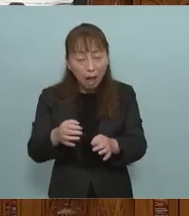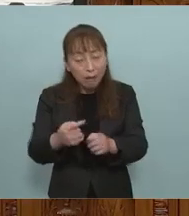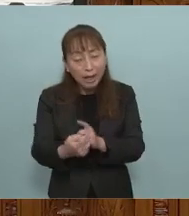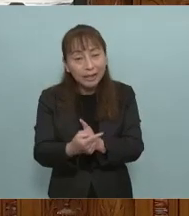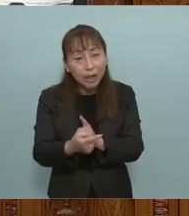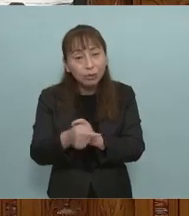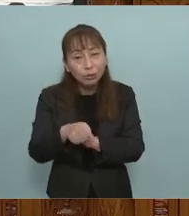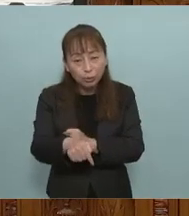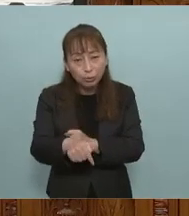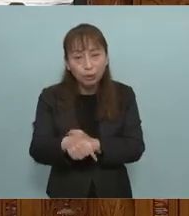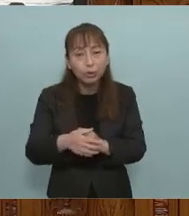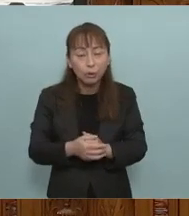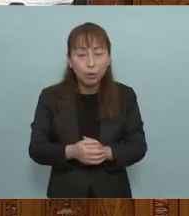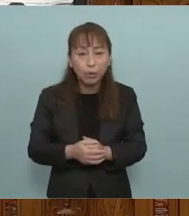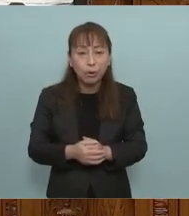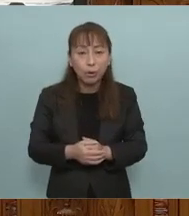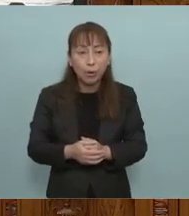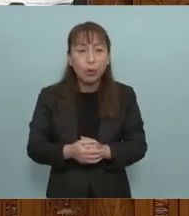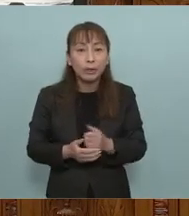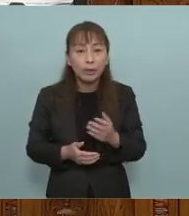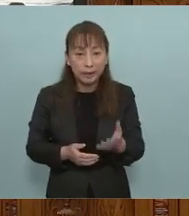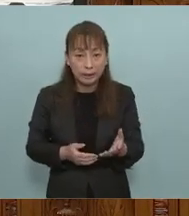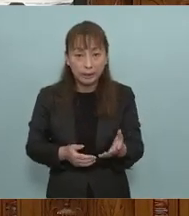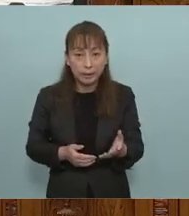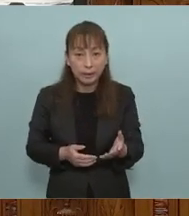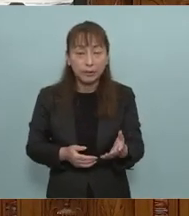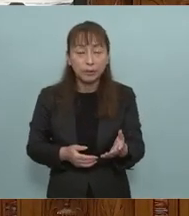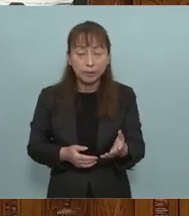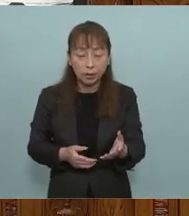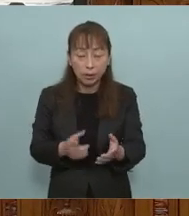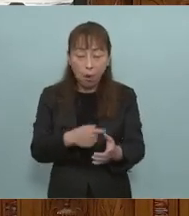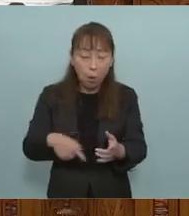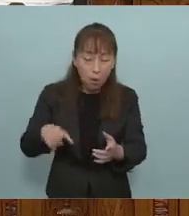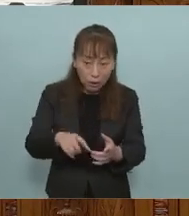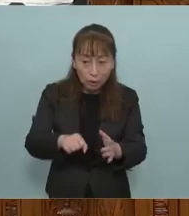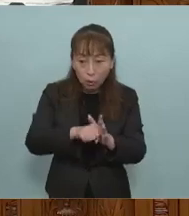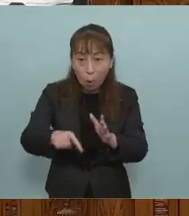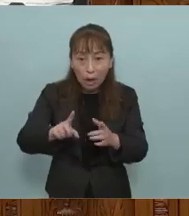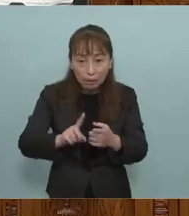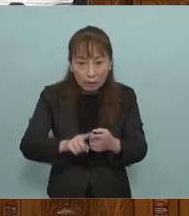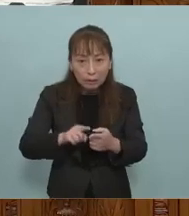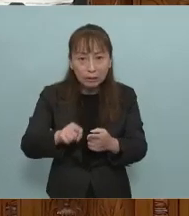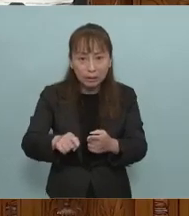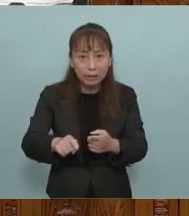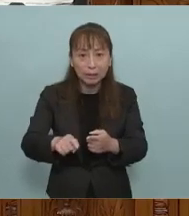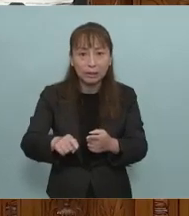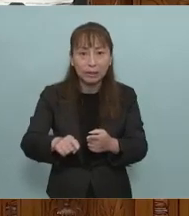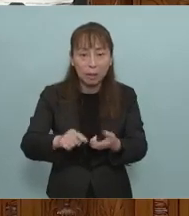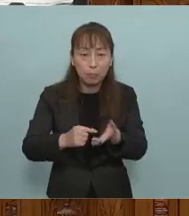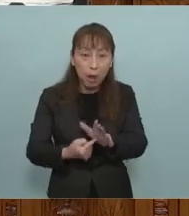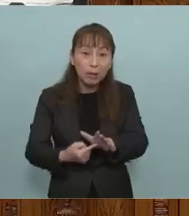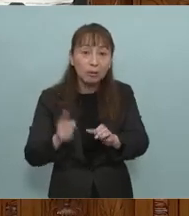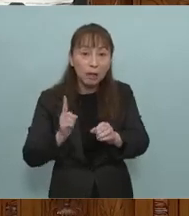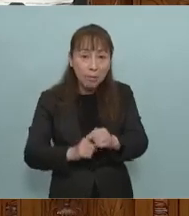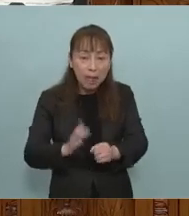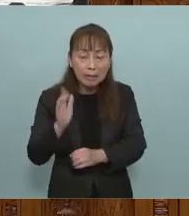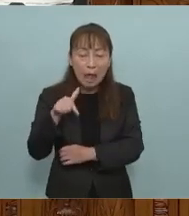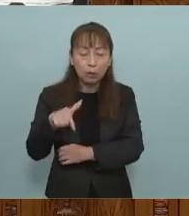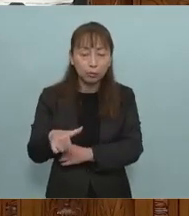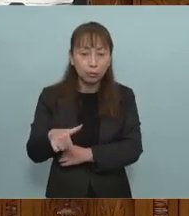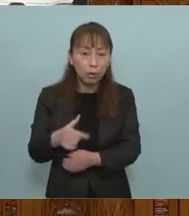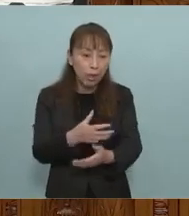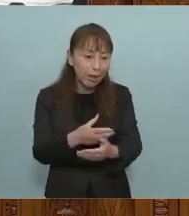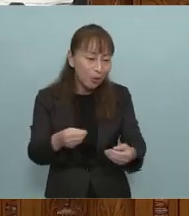と価格転嫁対策をより実効的なものとするため、政府として取